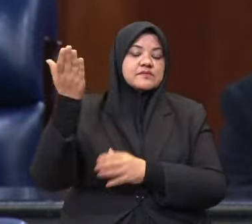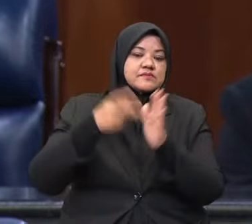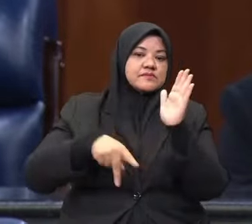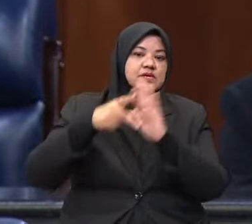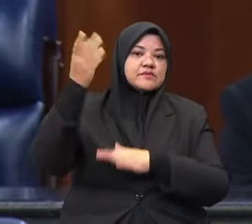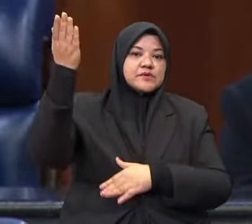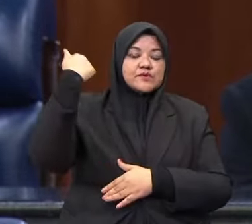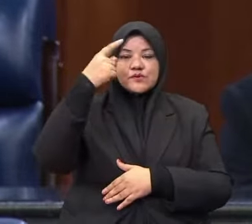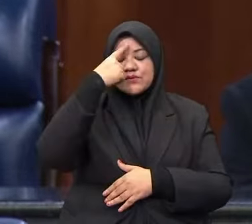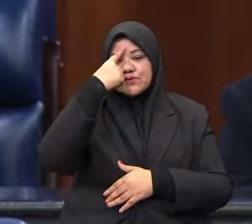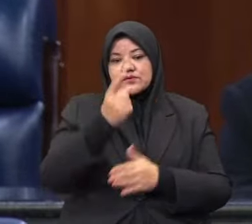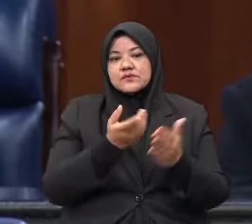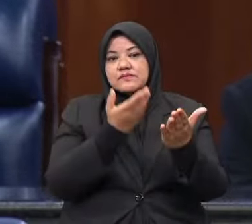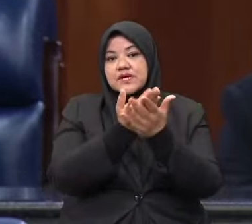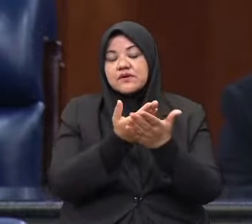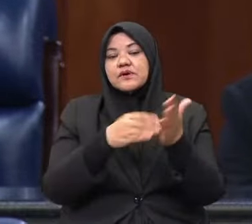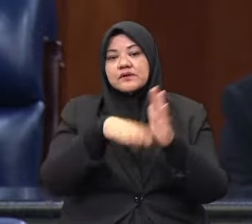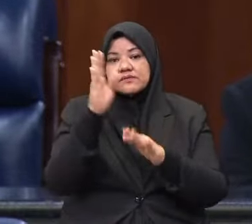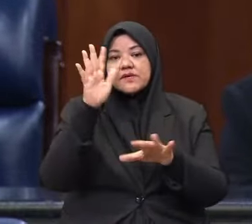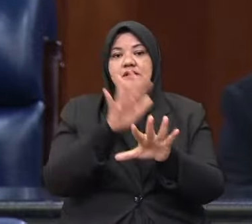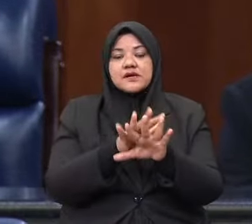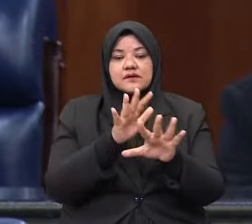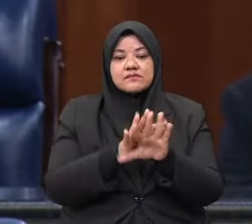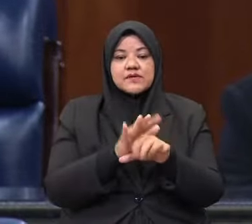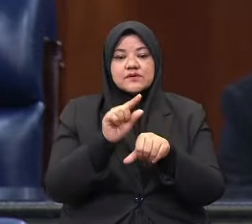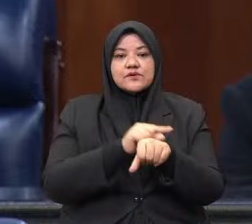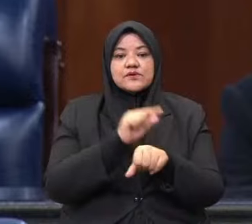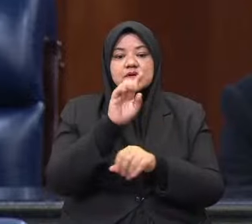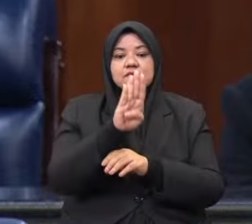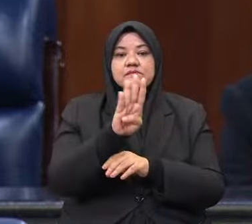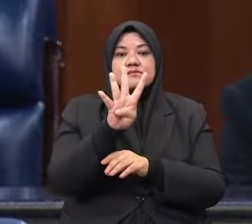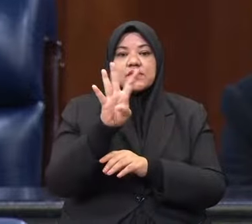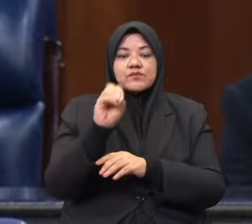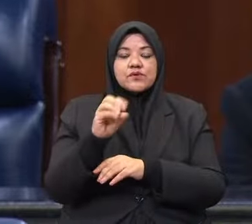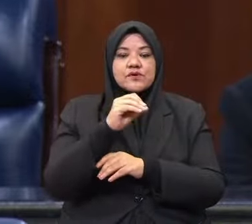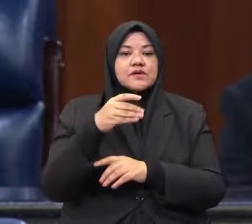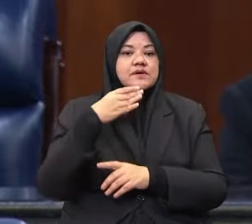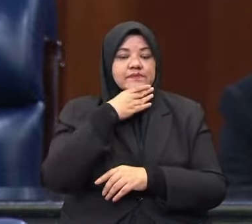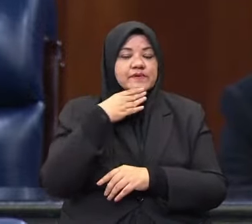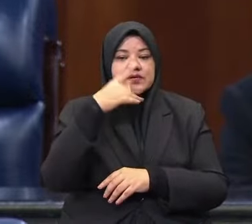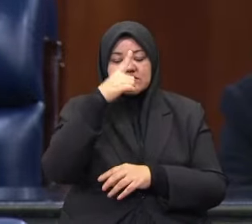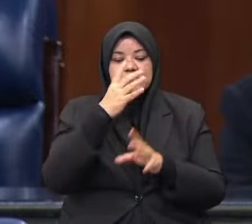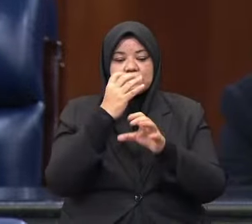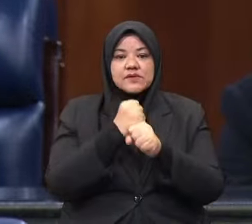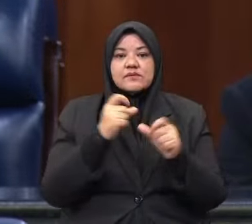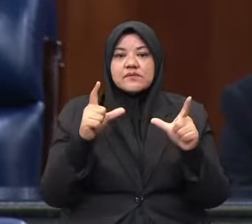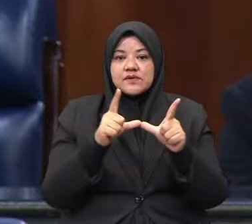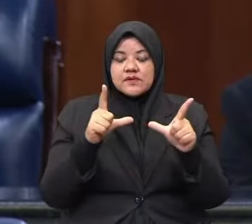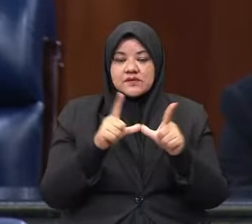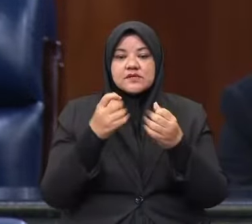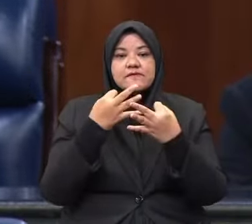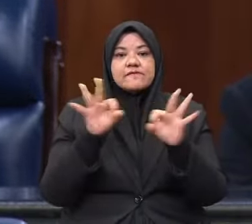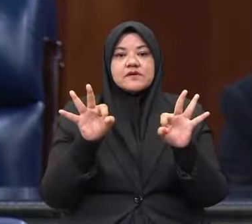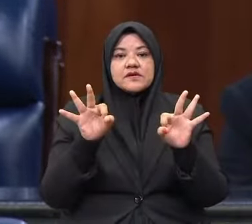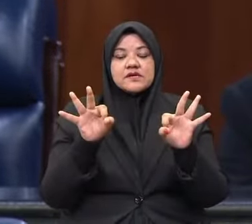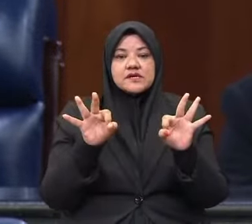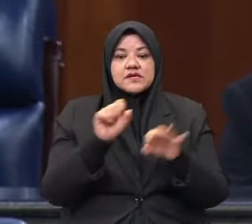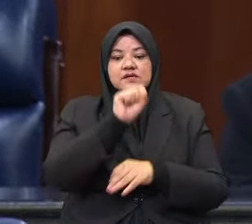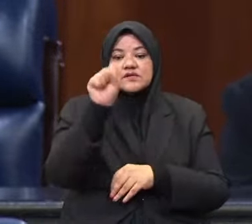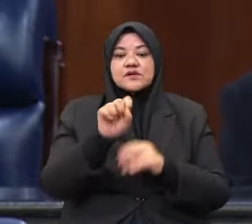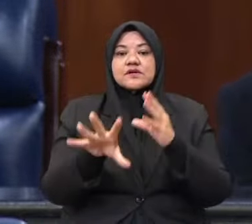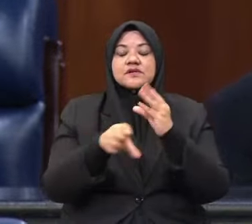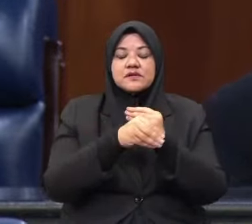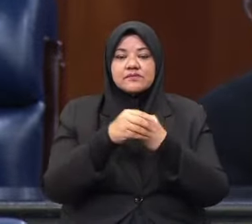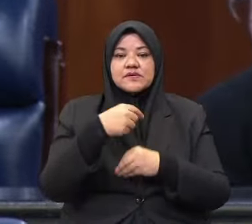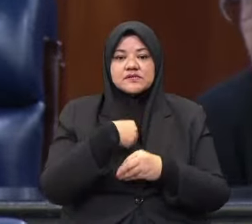lepas untuk menawarkan lebih ramai golongan B40 dan belia bagi mendapatkan lesen secara percuma. Soalan